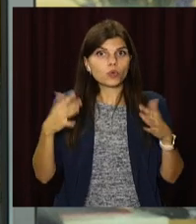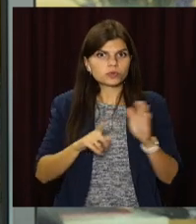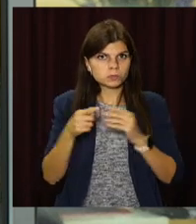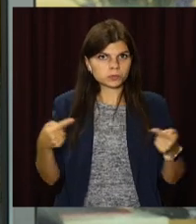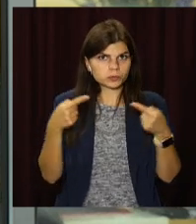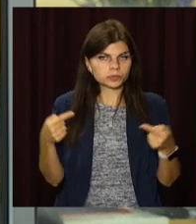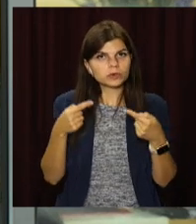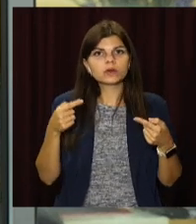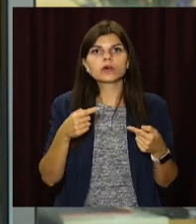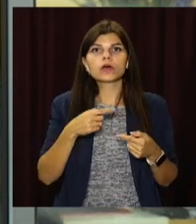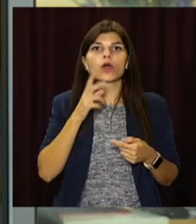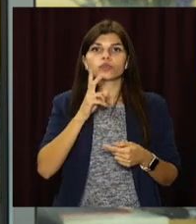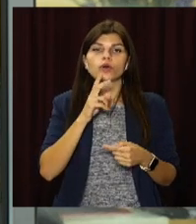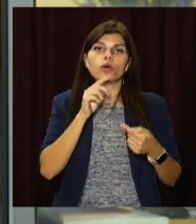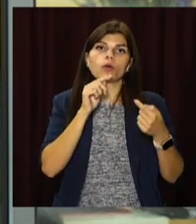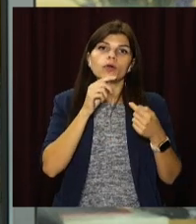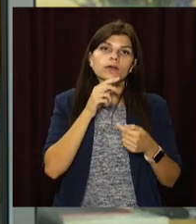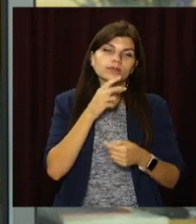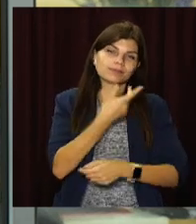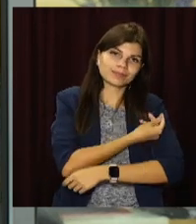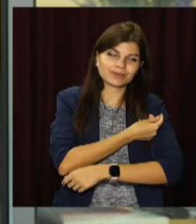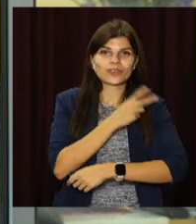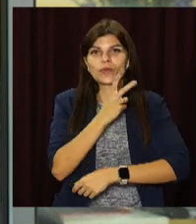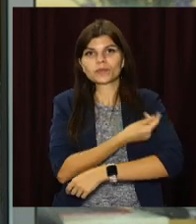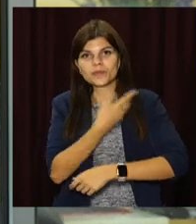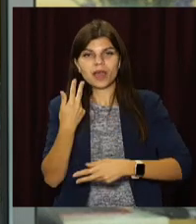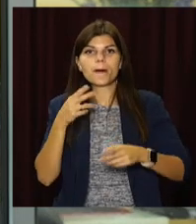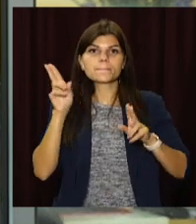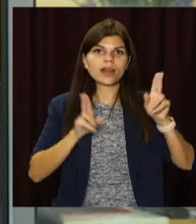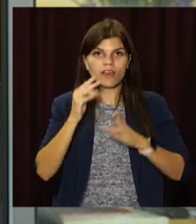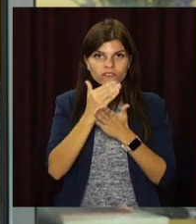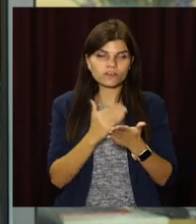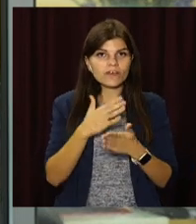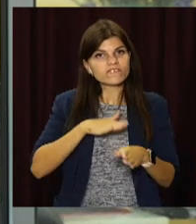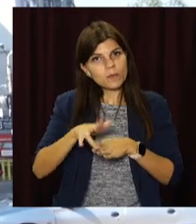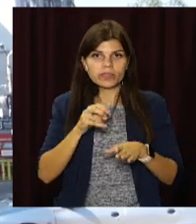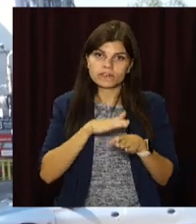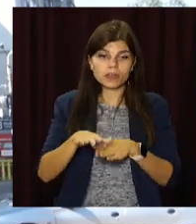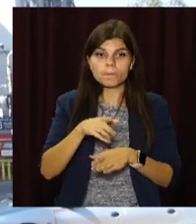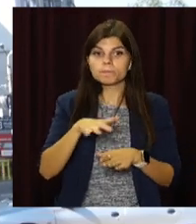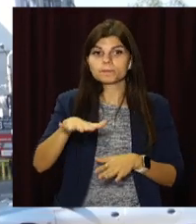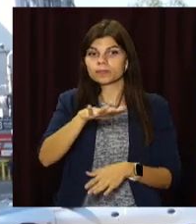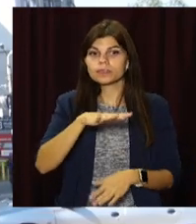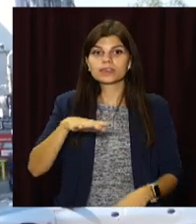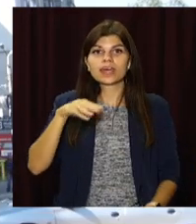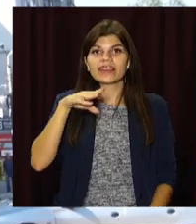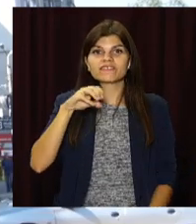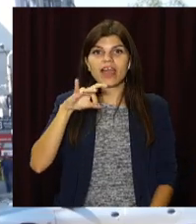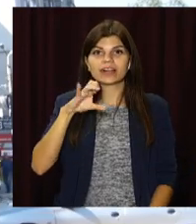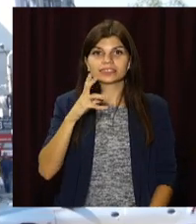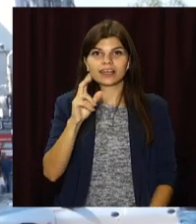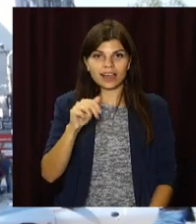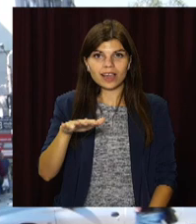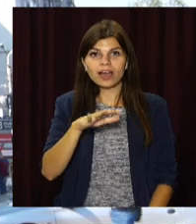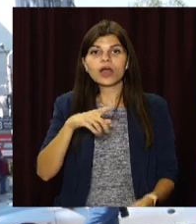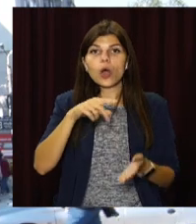сутички між прибічниками та противниками карантинних правил. В одному із місцевих супермаркетів на вулиці Тверській покупець